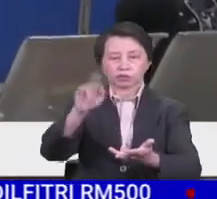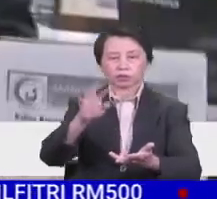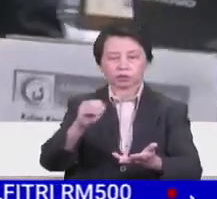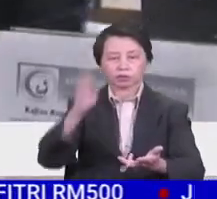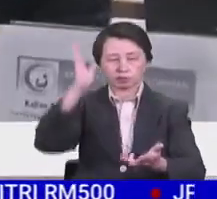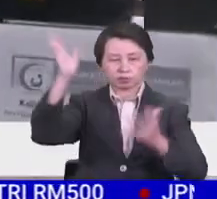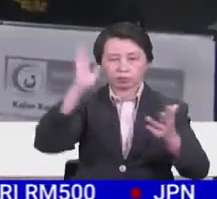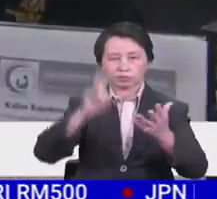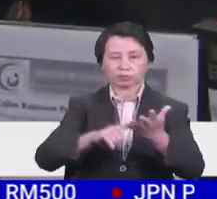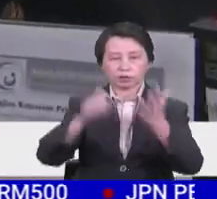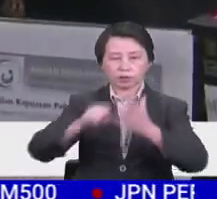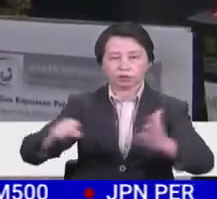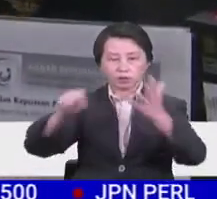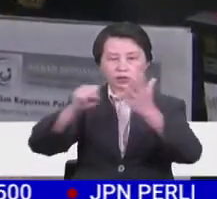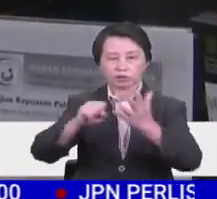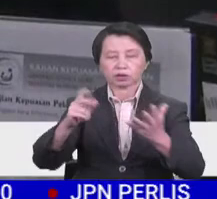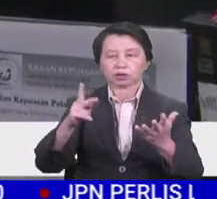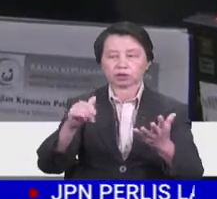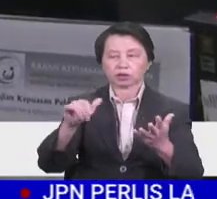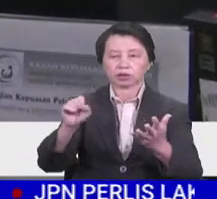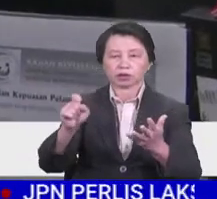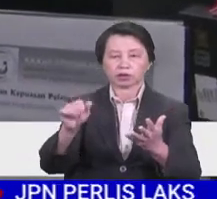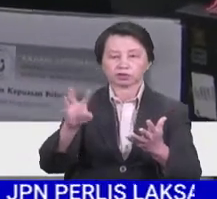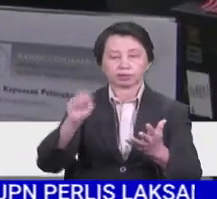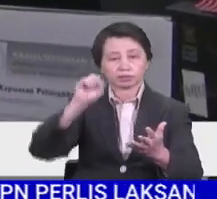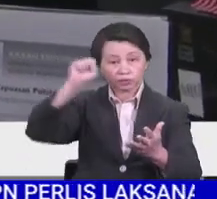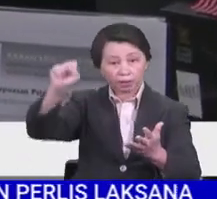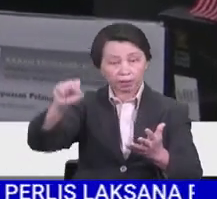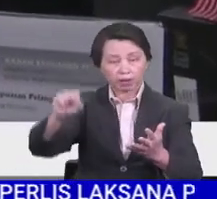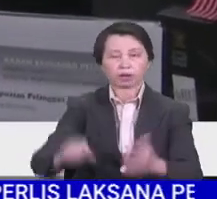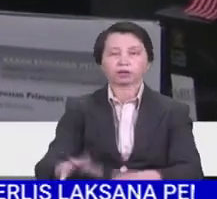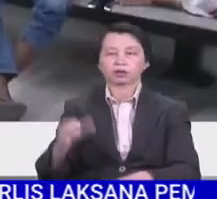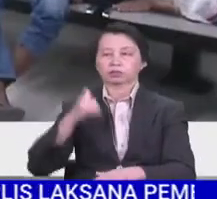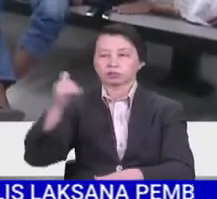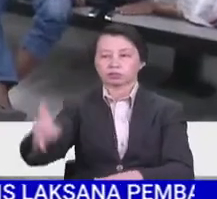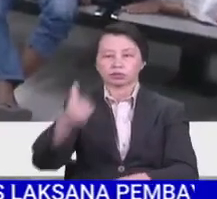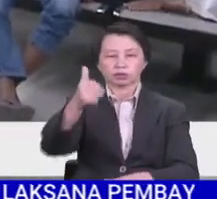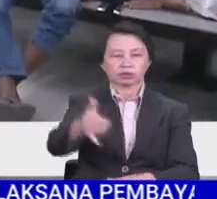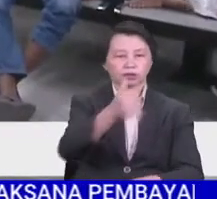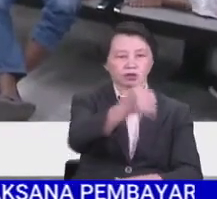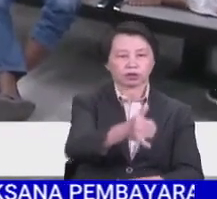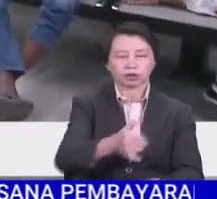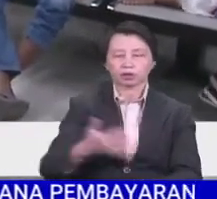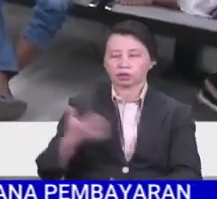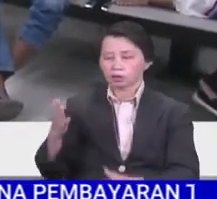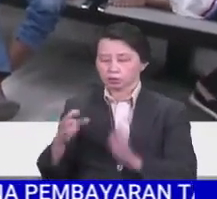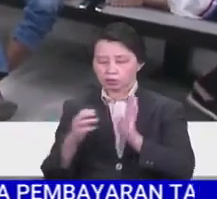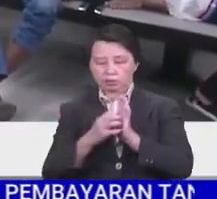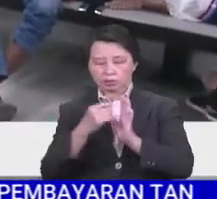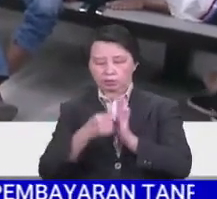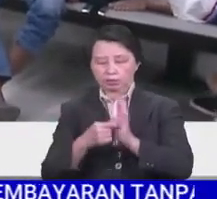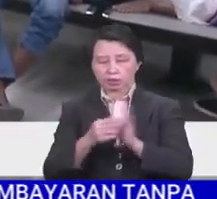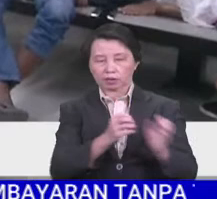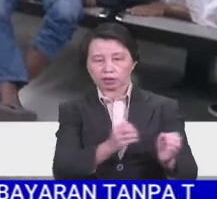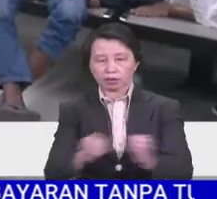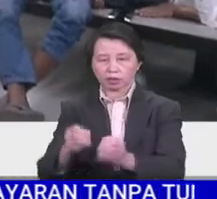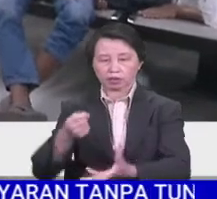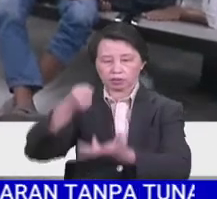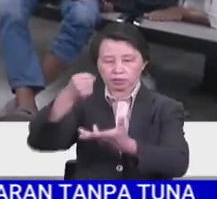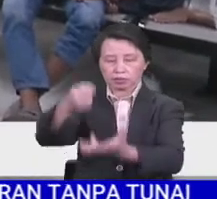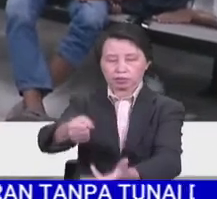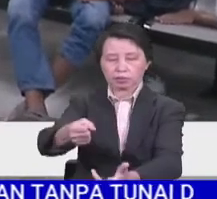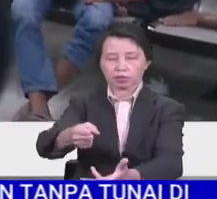Sabah dan Surau al-abib kastam Sabah selain program singgah sahur paspanggar juga menganjurkan program bakul